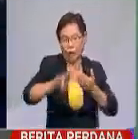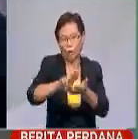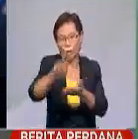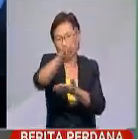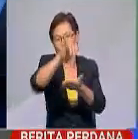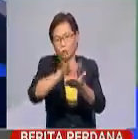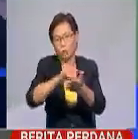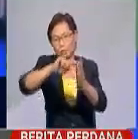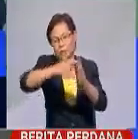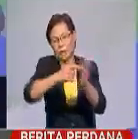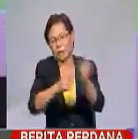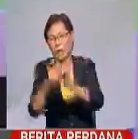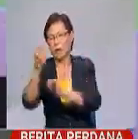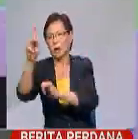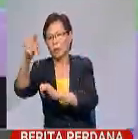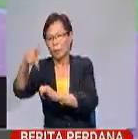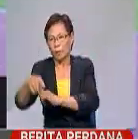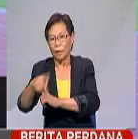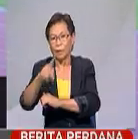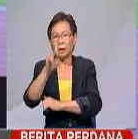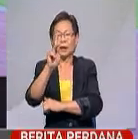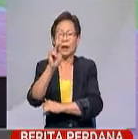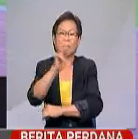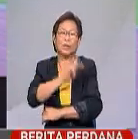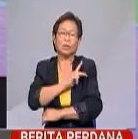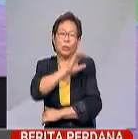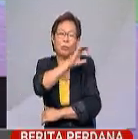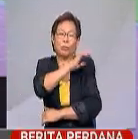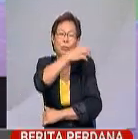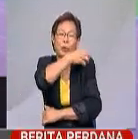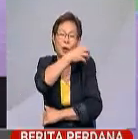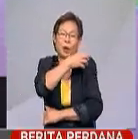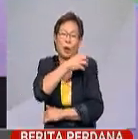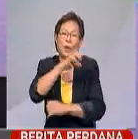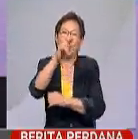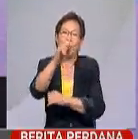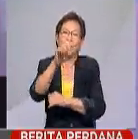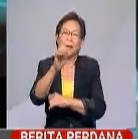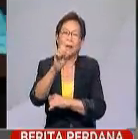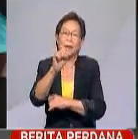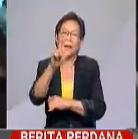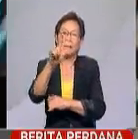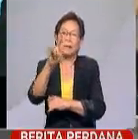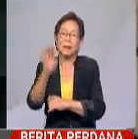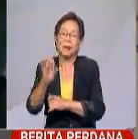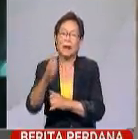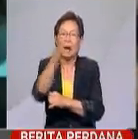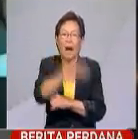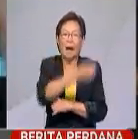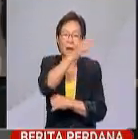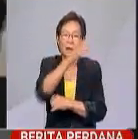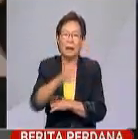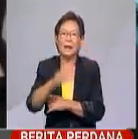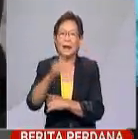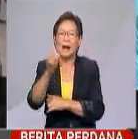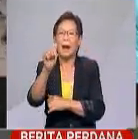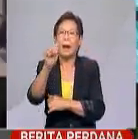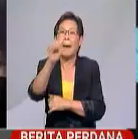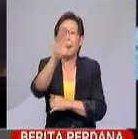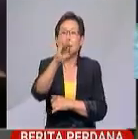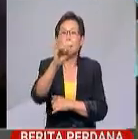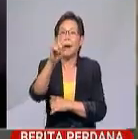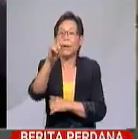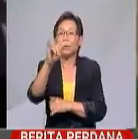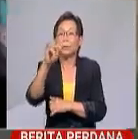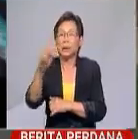tersebut dilepaskan Ketua Pegawai Eksekutif Nestle, Juan Aranols. Larian Antibiotik 2020 diadakan di